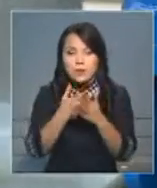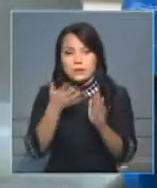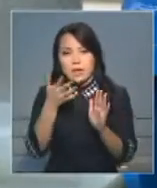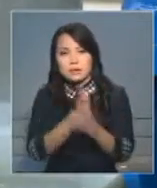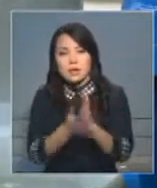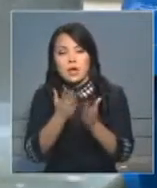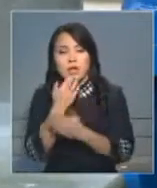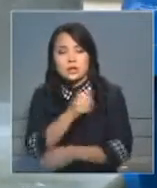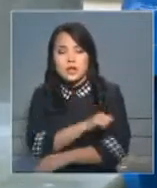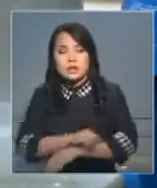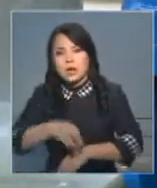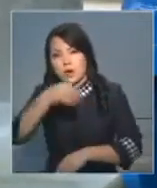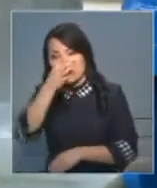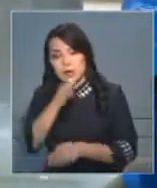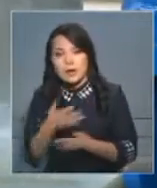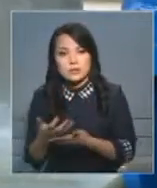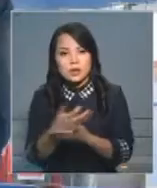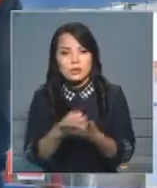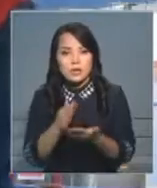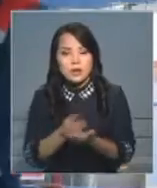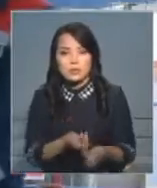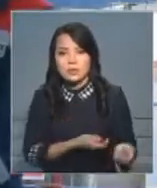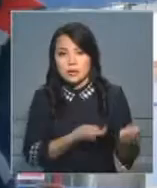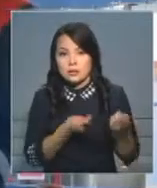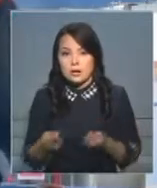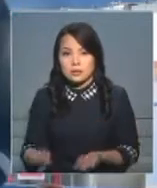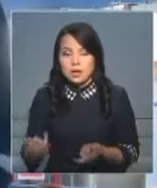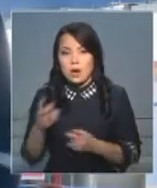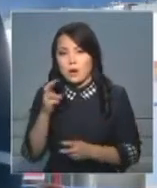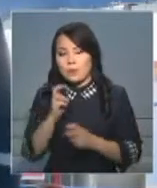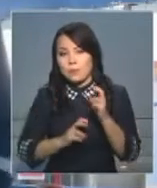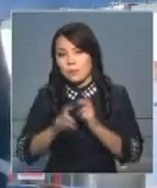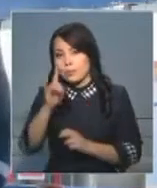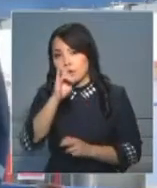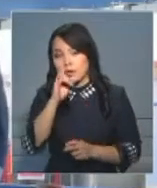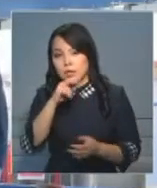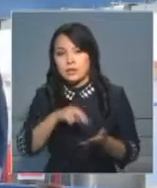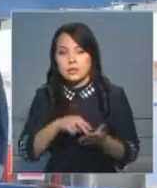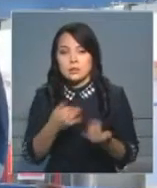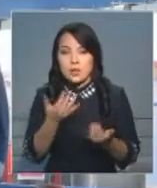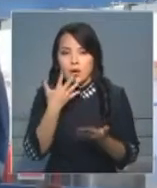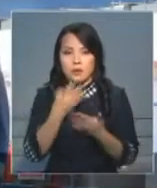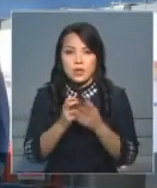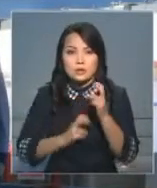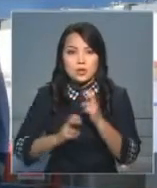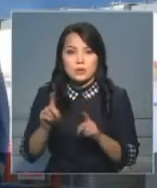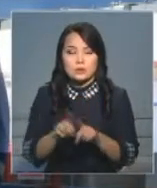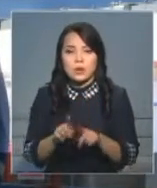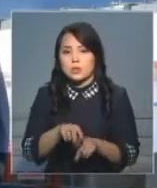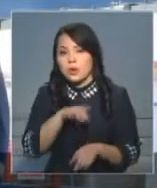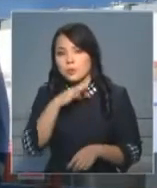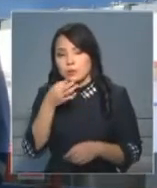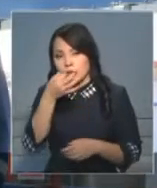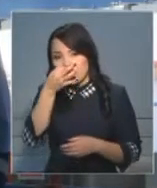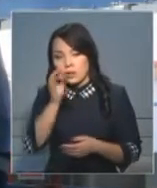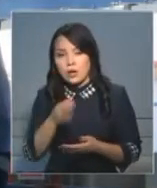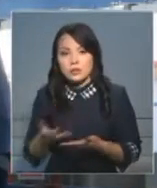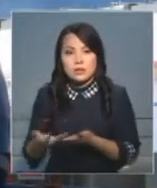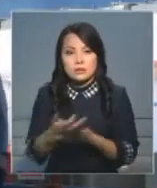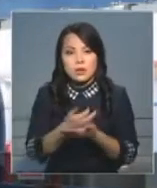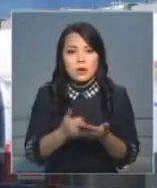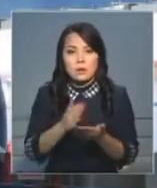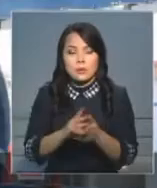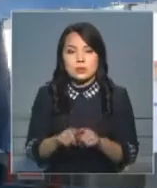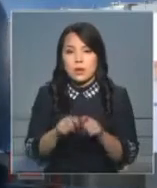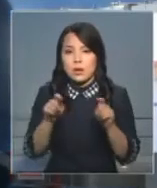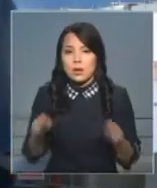үшін шетелде тәжірибе жинап қайтты. Мұнай саласында жүгінде осындай зауыттар жинағамыз талай. Солардан бастап